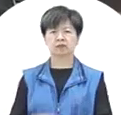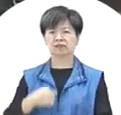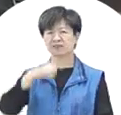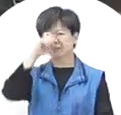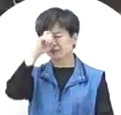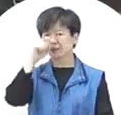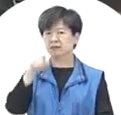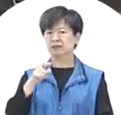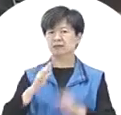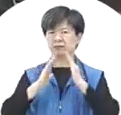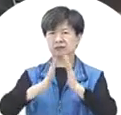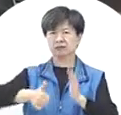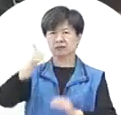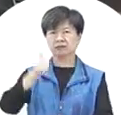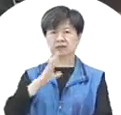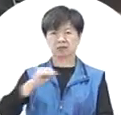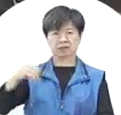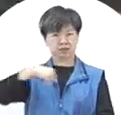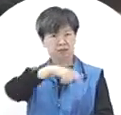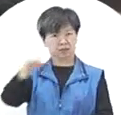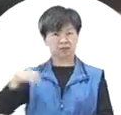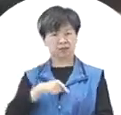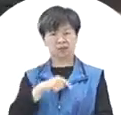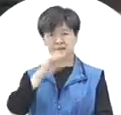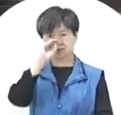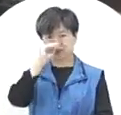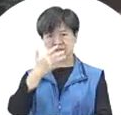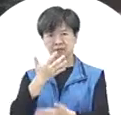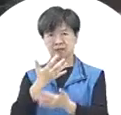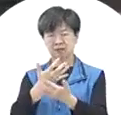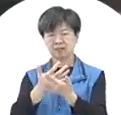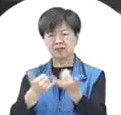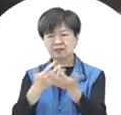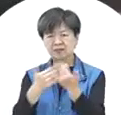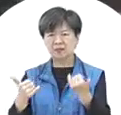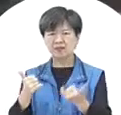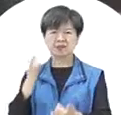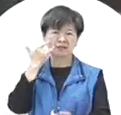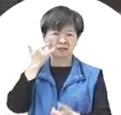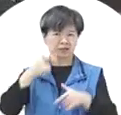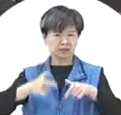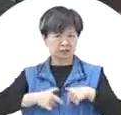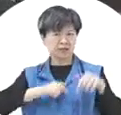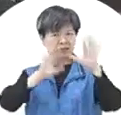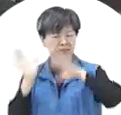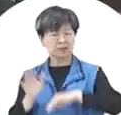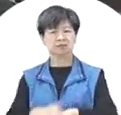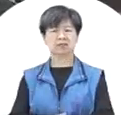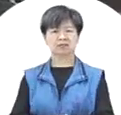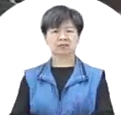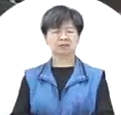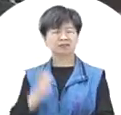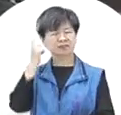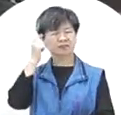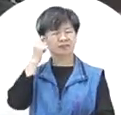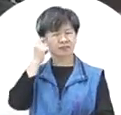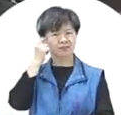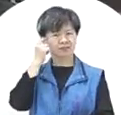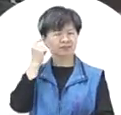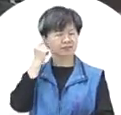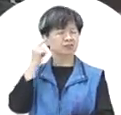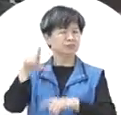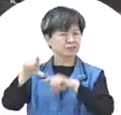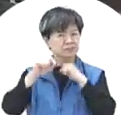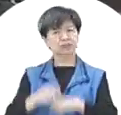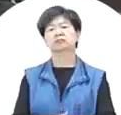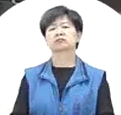们的诉求，把这些特教生家长的心情还有意见听进去， 可以理解， 可以吗？ 可以理